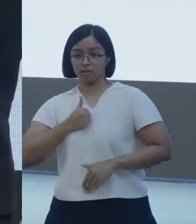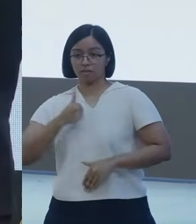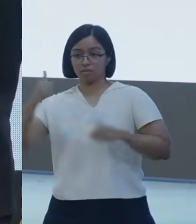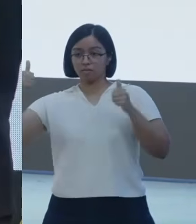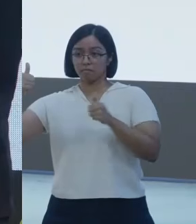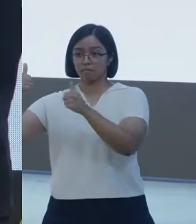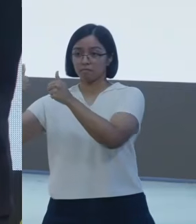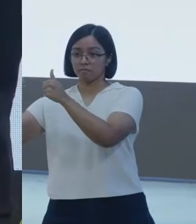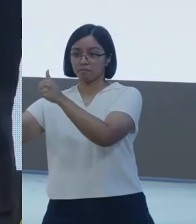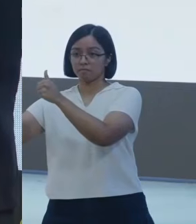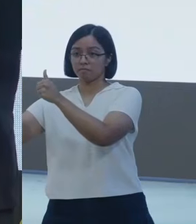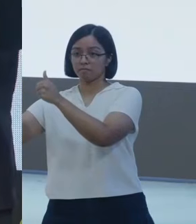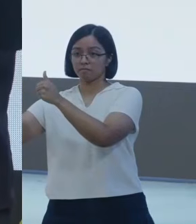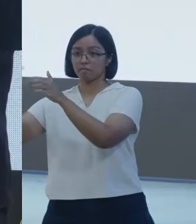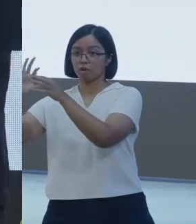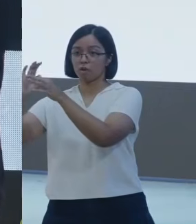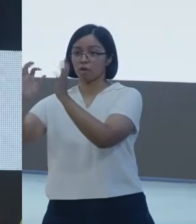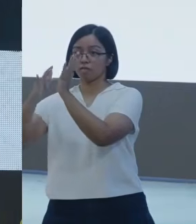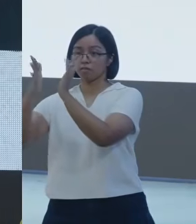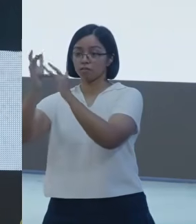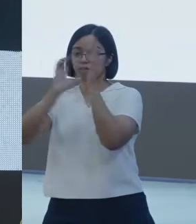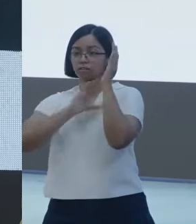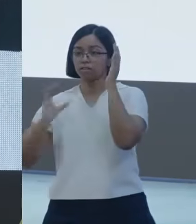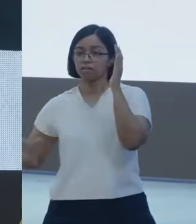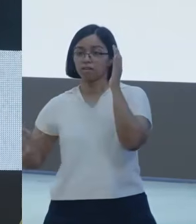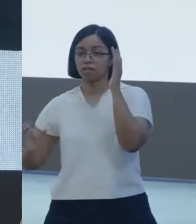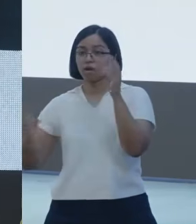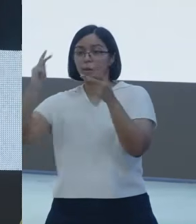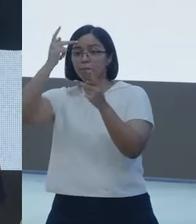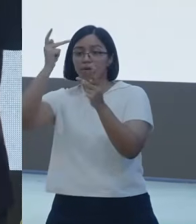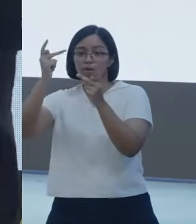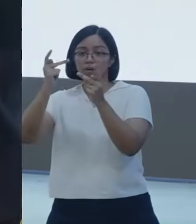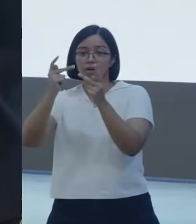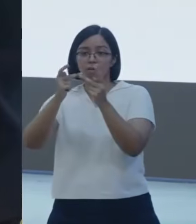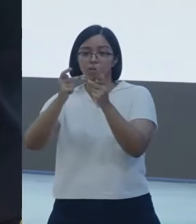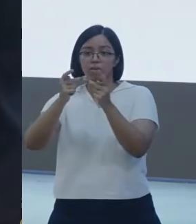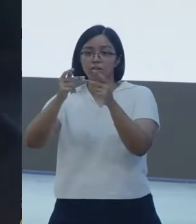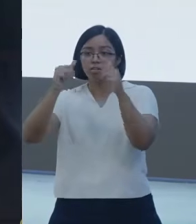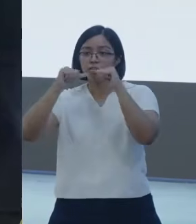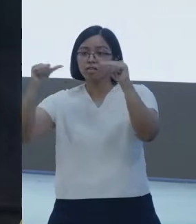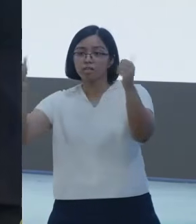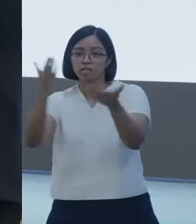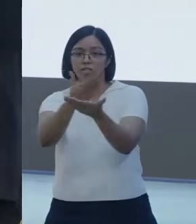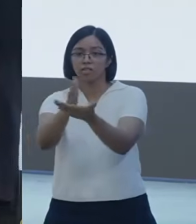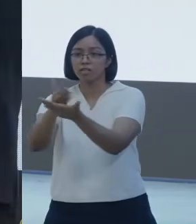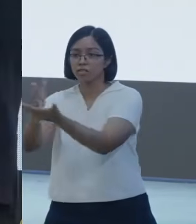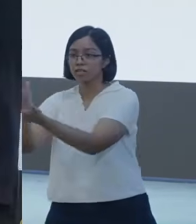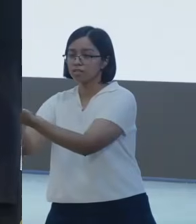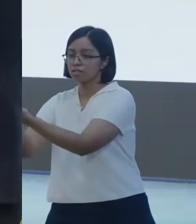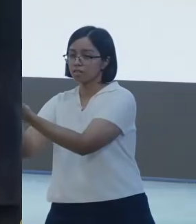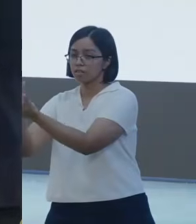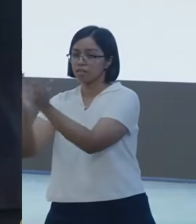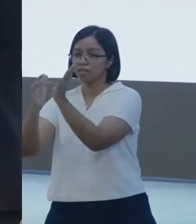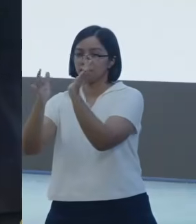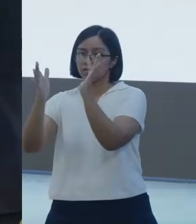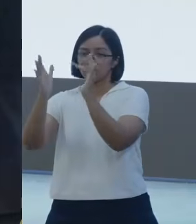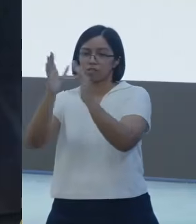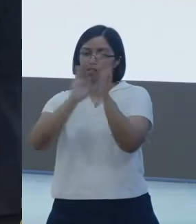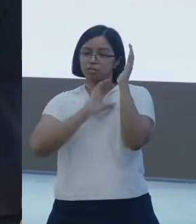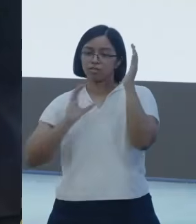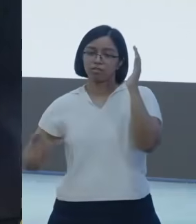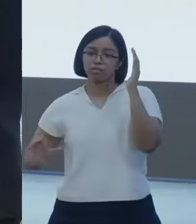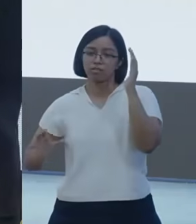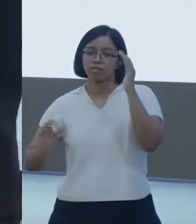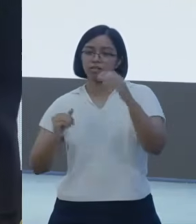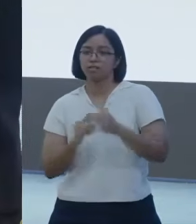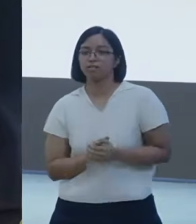ng otoridad na magpahayag ng salita ng Diyos. An apostle of Jesus Christ. Ganyan ang pakilala niya